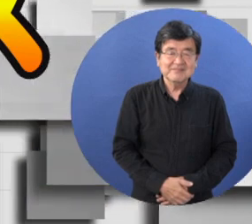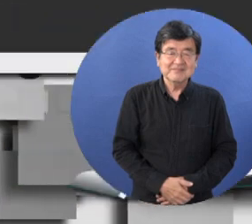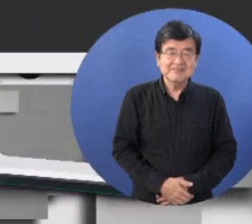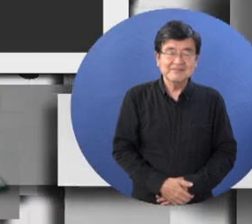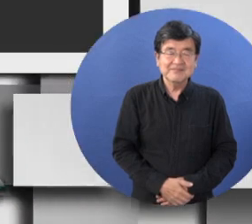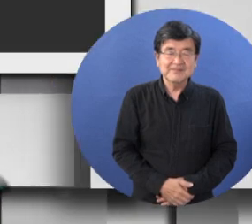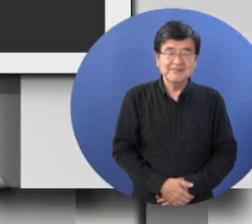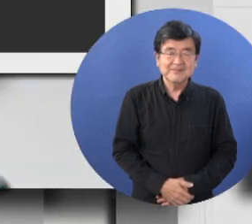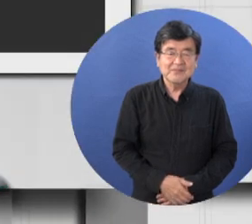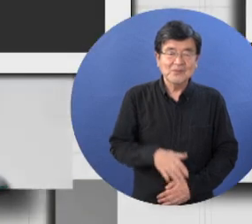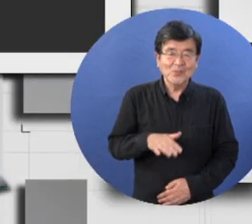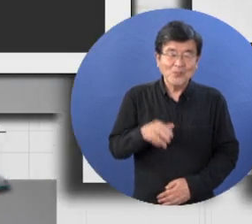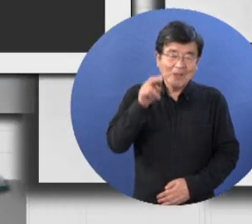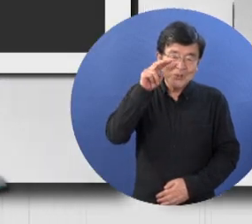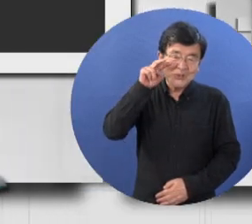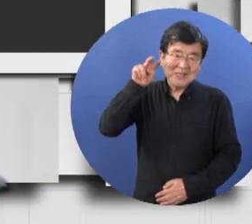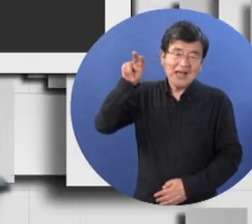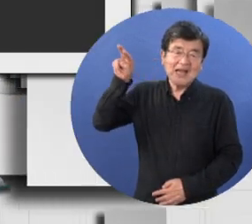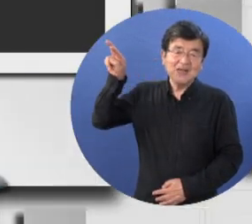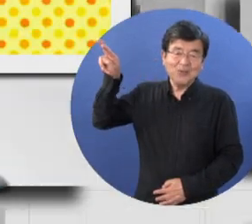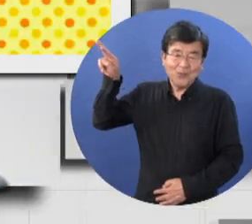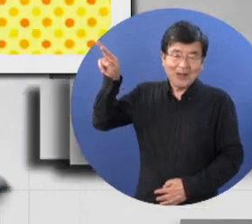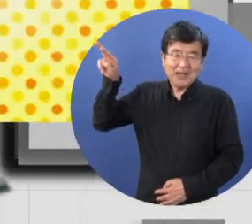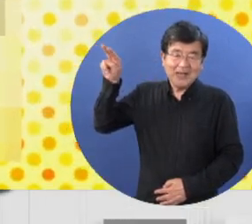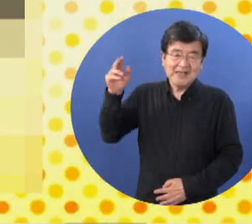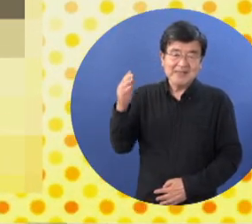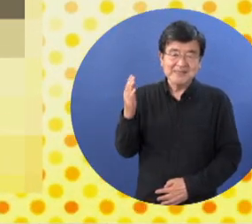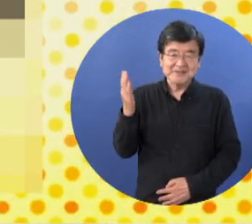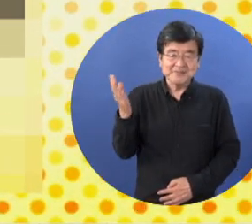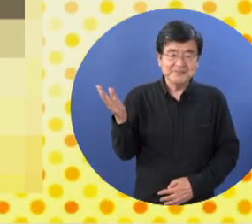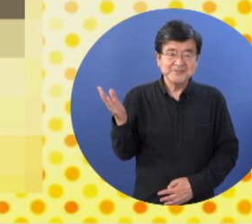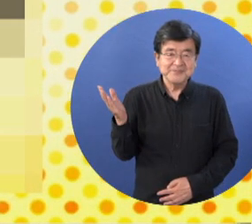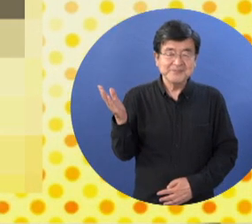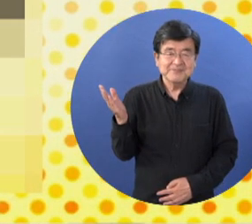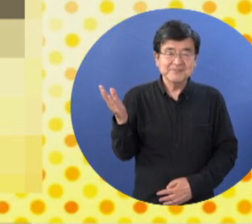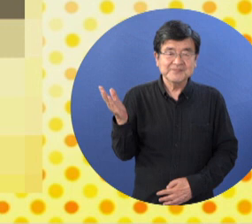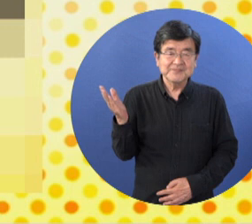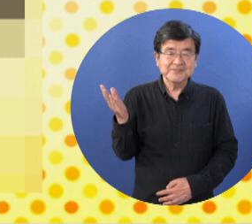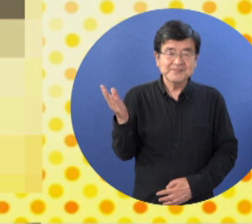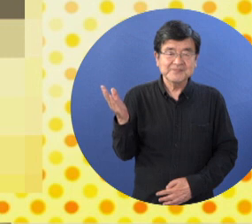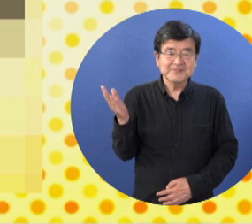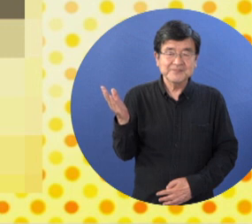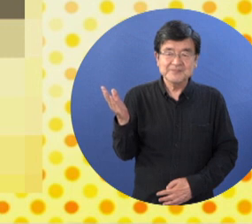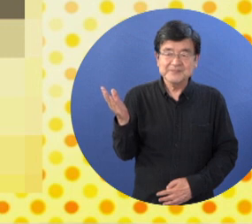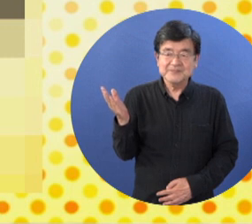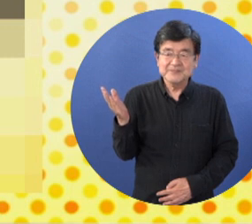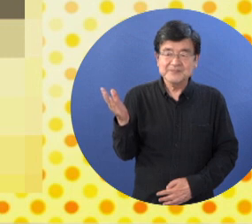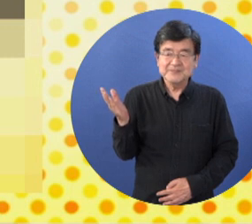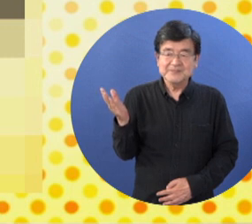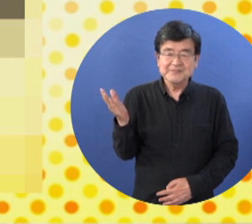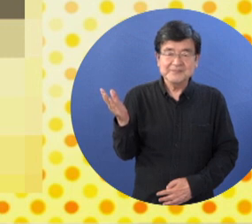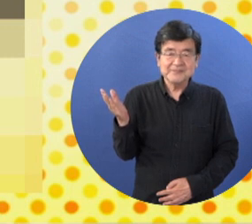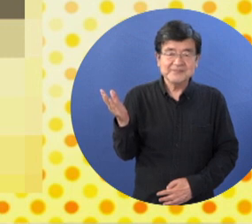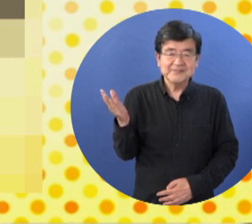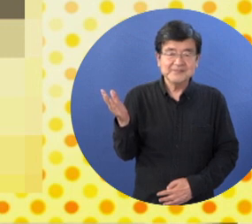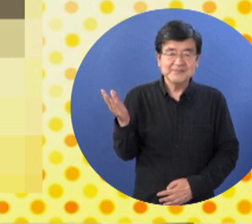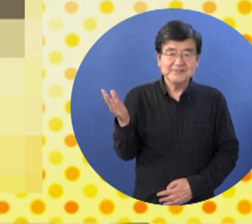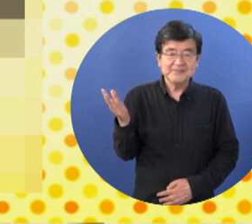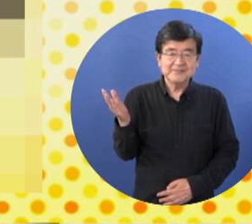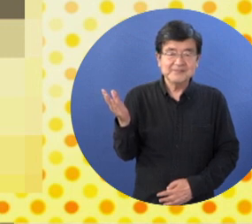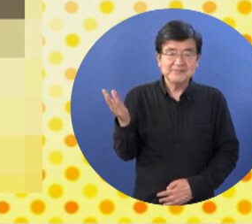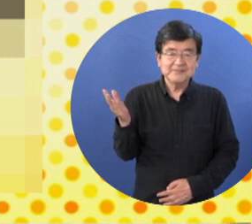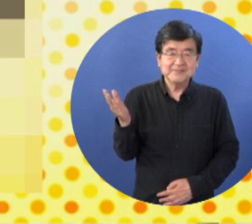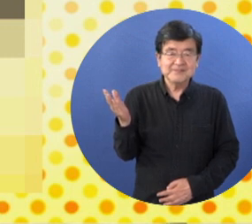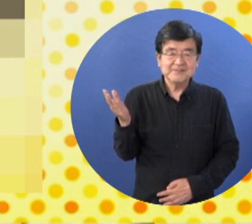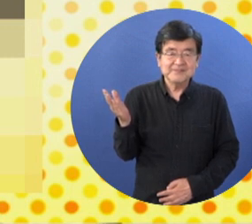発掘お元気クイズ、今回振り返るのは2009年6月26日から放送された内容